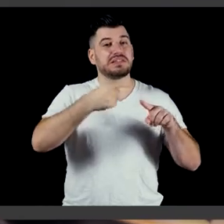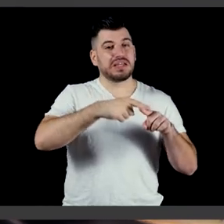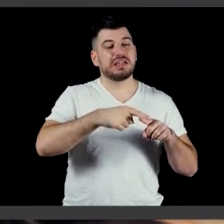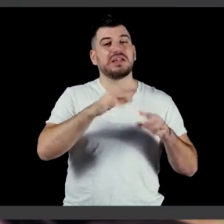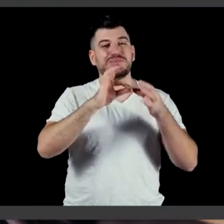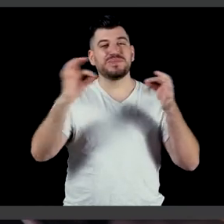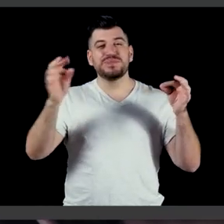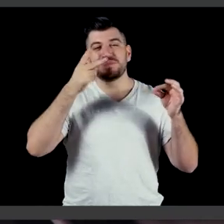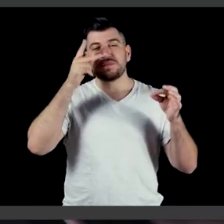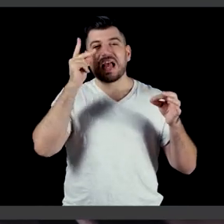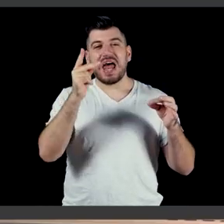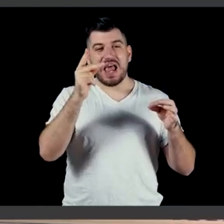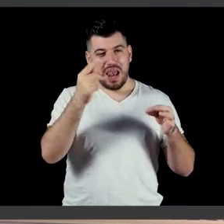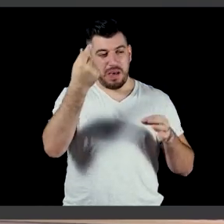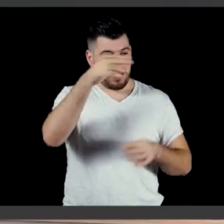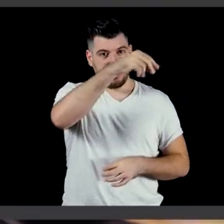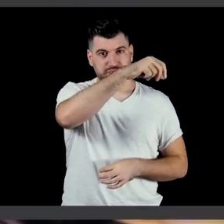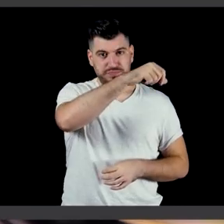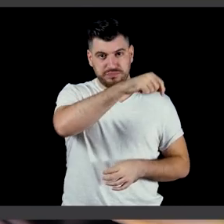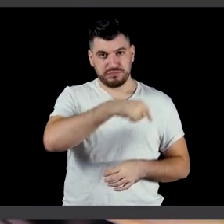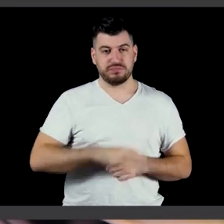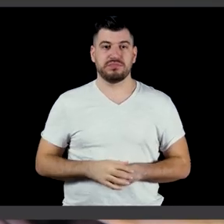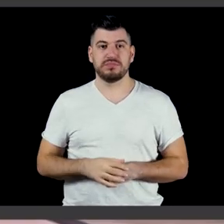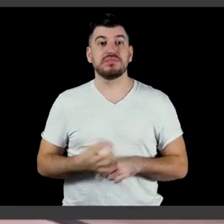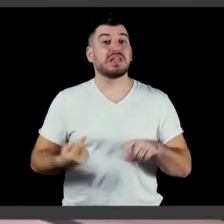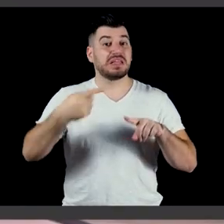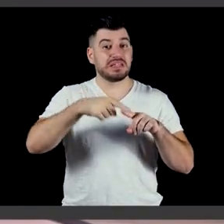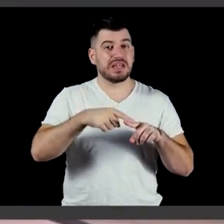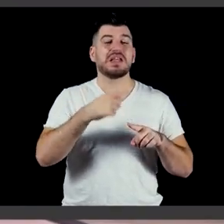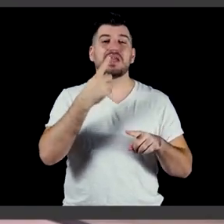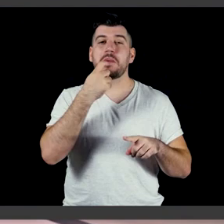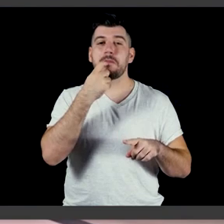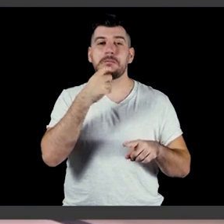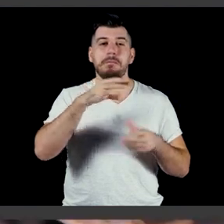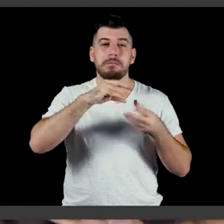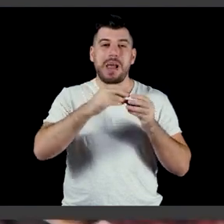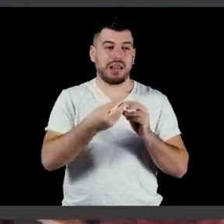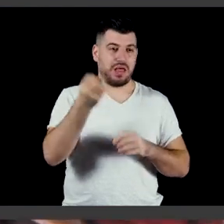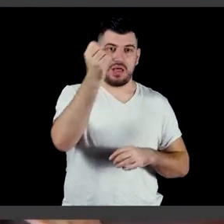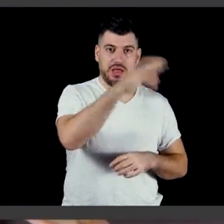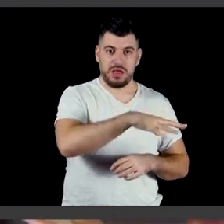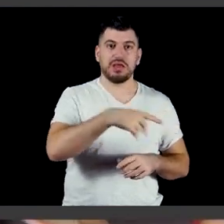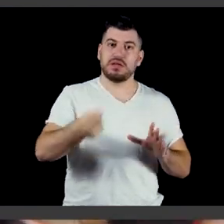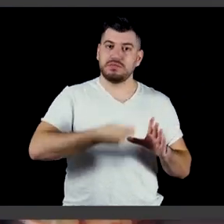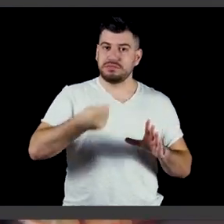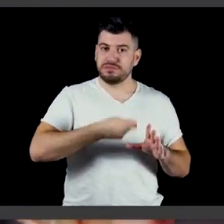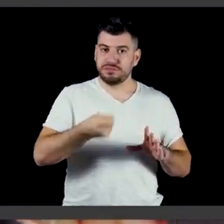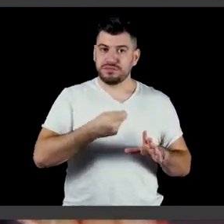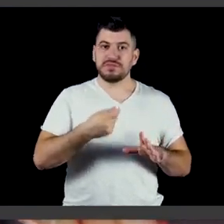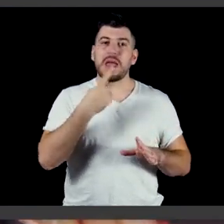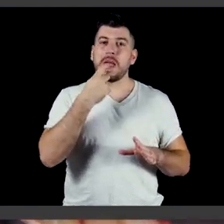κανέλα. Κοφτεί όμως, έτσι. Ρίχνω μέσα τον πελτέ μου και ανακατεύω. Ψήστε λίγο τον πελτέ